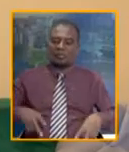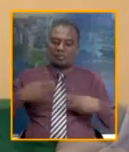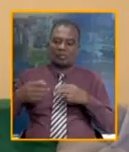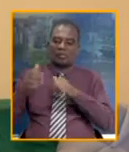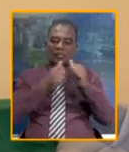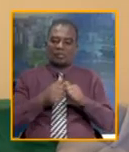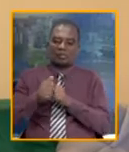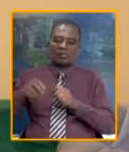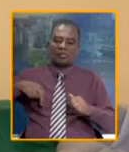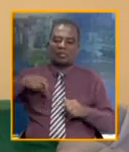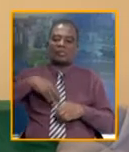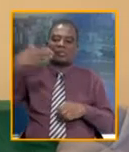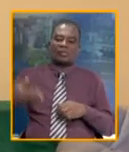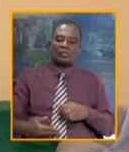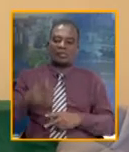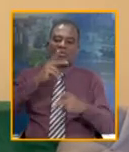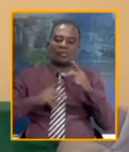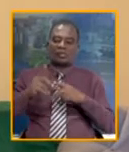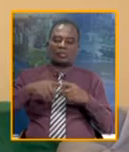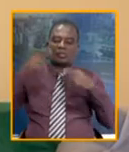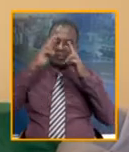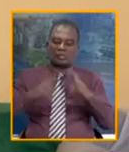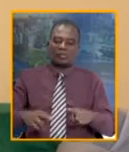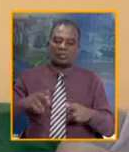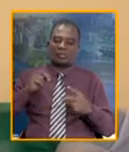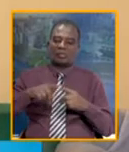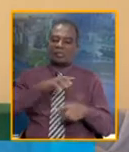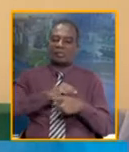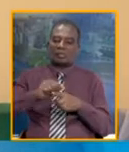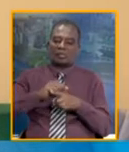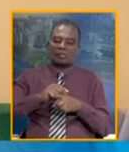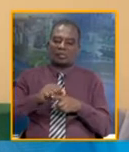Nous invitons la population à respecter et à appliquer